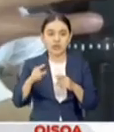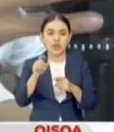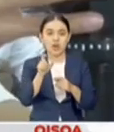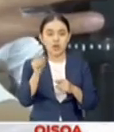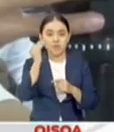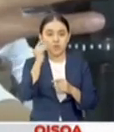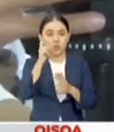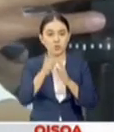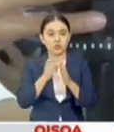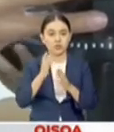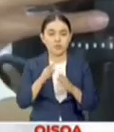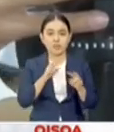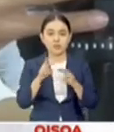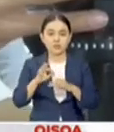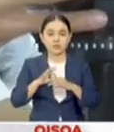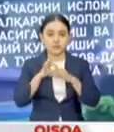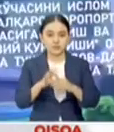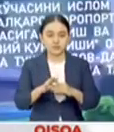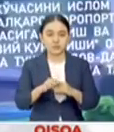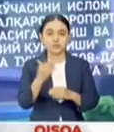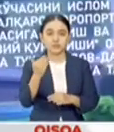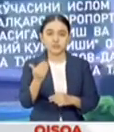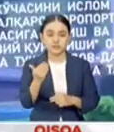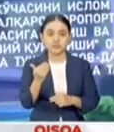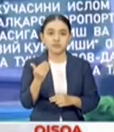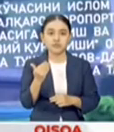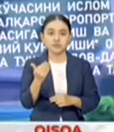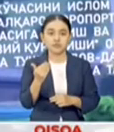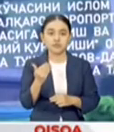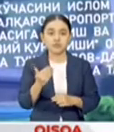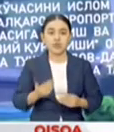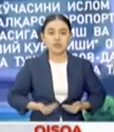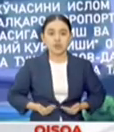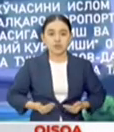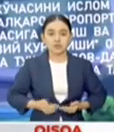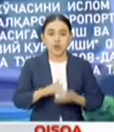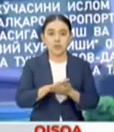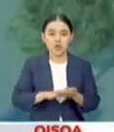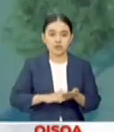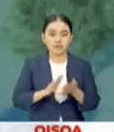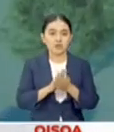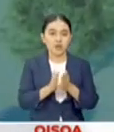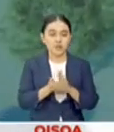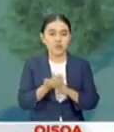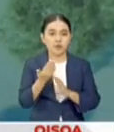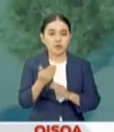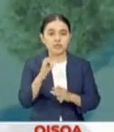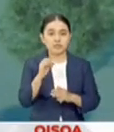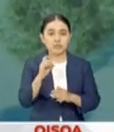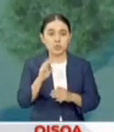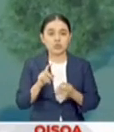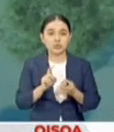fikri o'rganiladi va monitoring qilinadi. Bularni yashab ketish darajasi bu sezonga